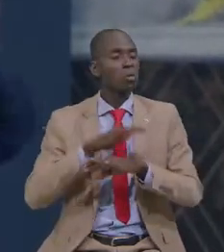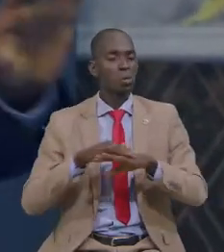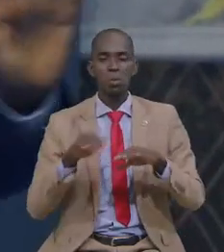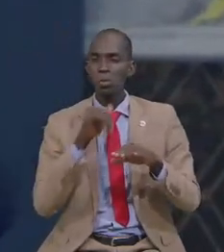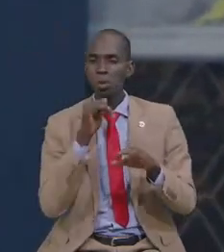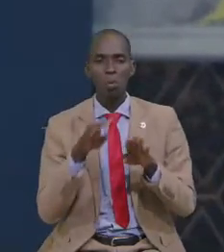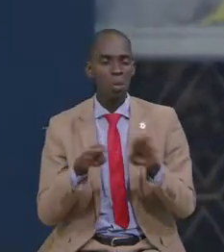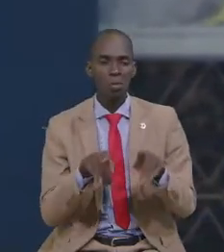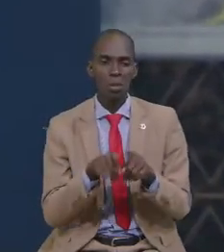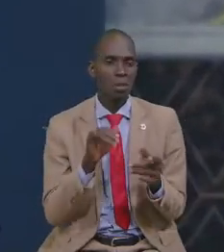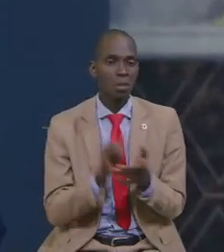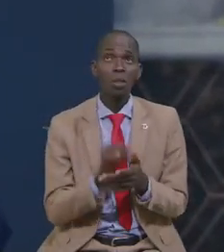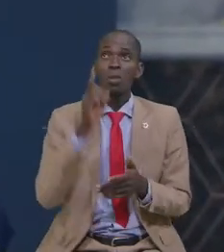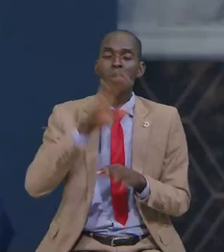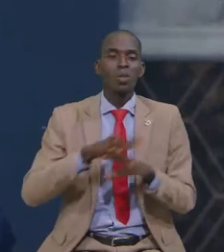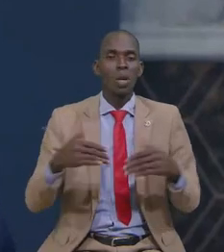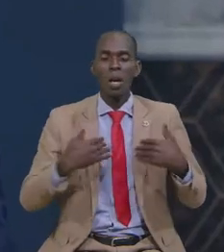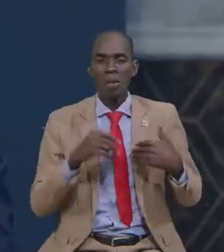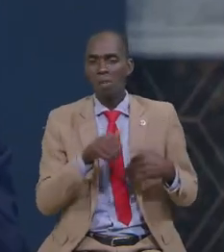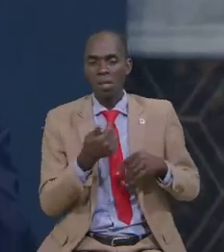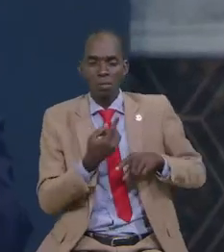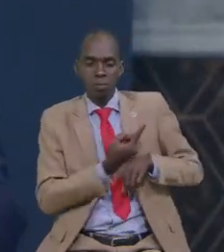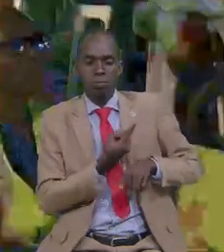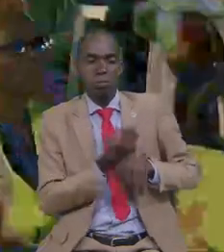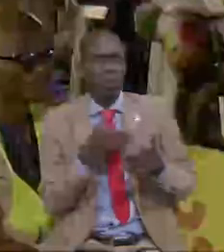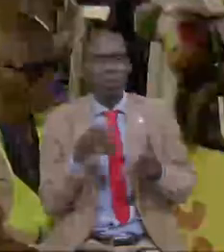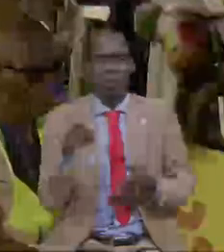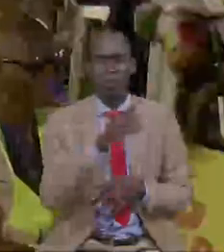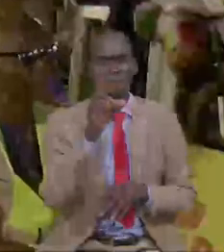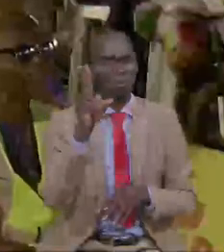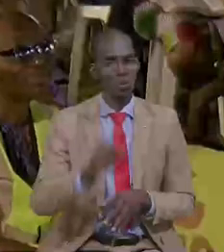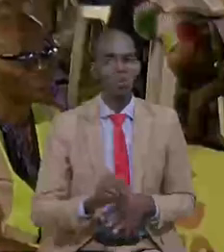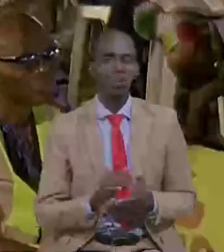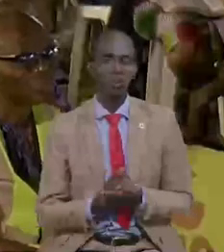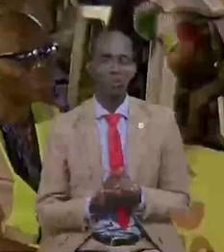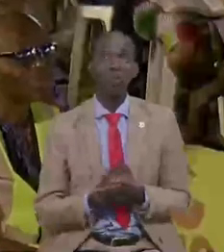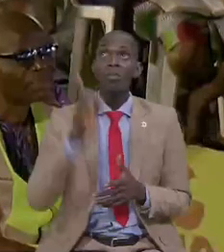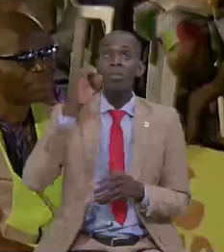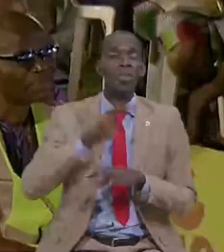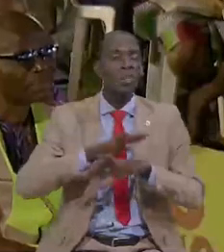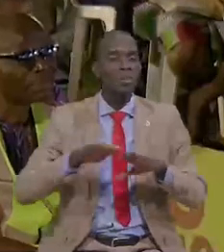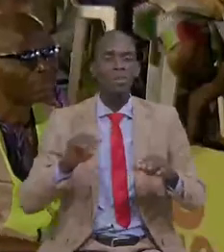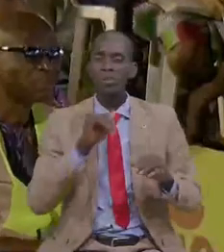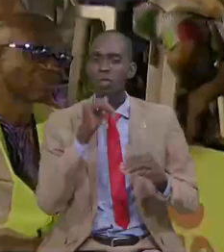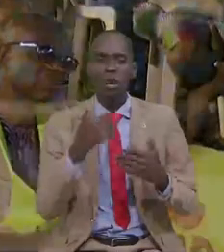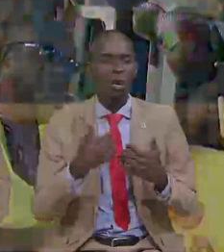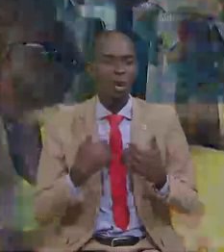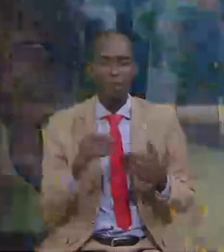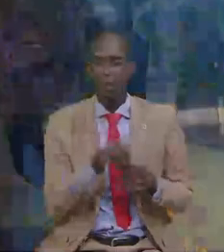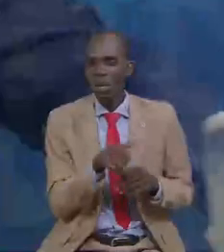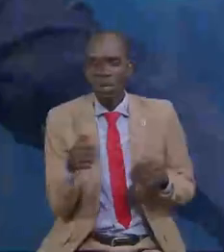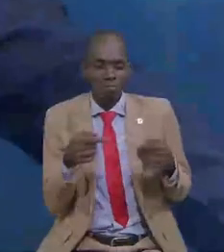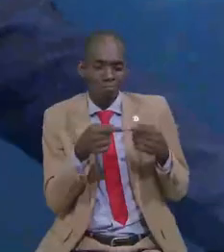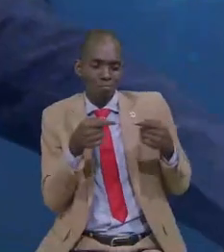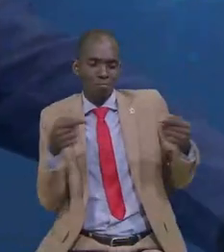répugnance, mais Dieu ne fait pas cela. Il n'a pas de dents contre vous. Dites-moi amen. Le